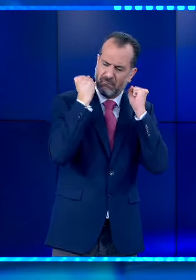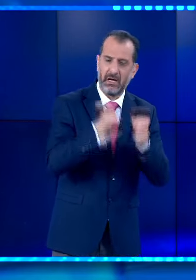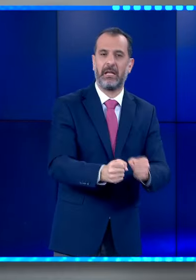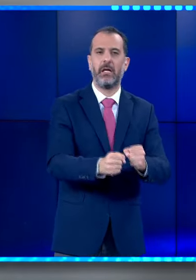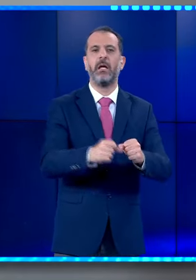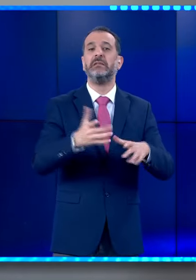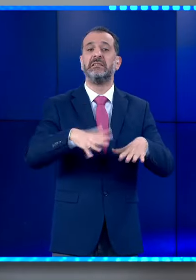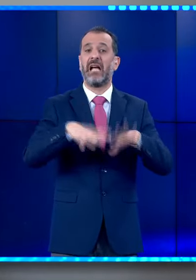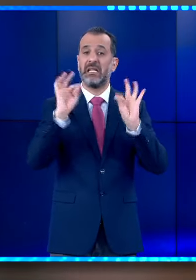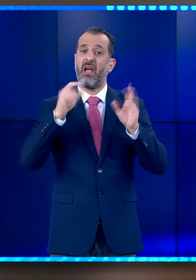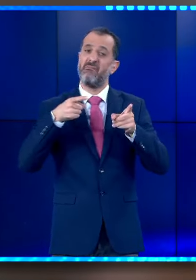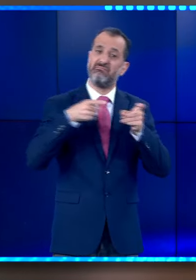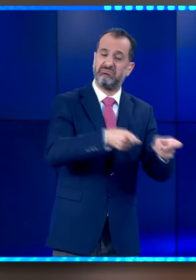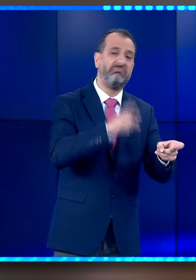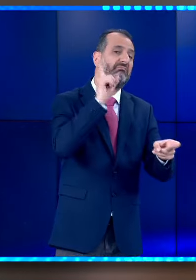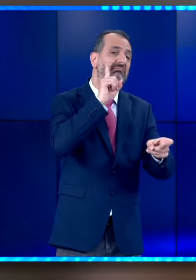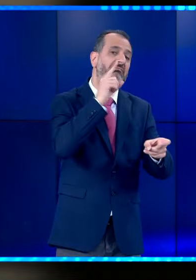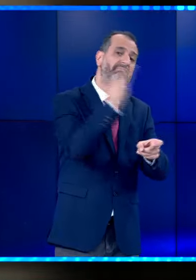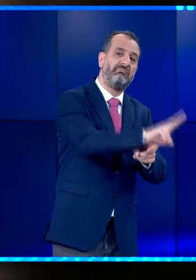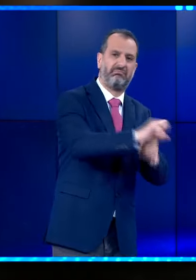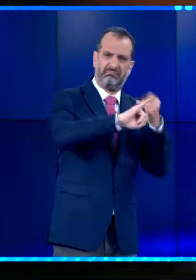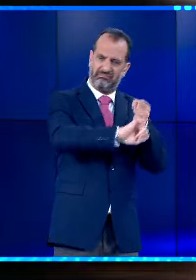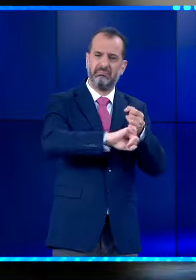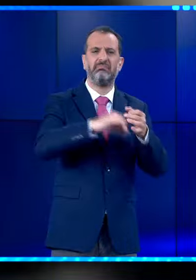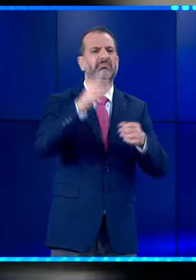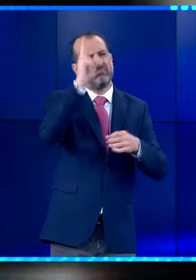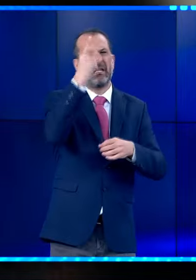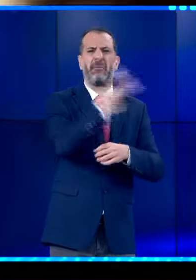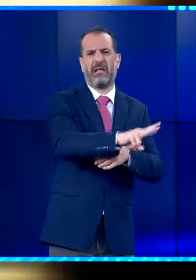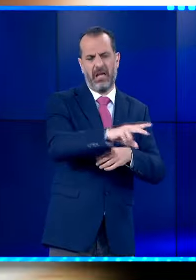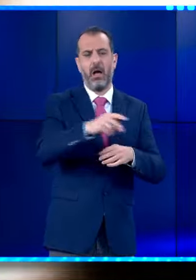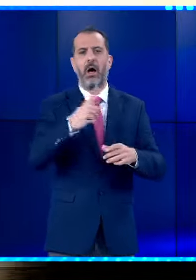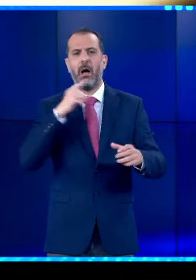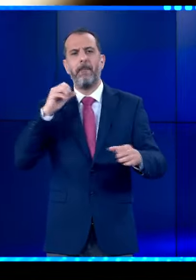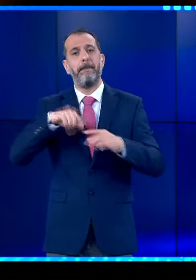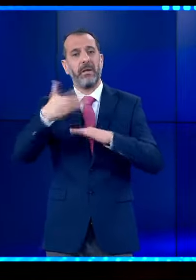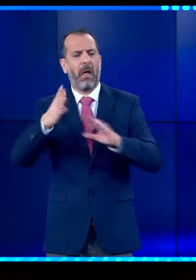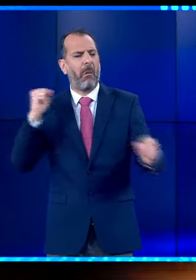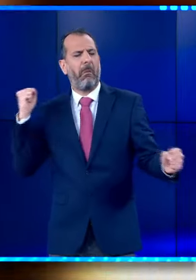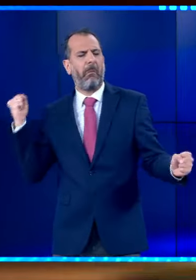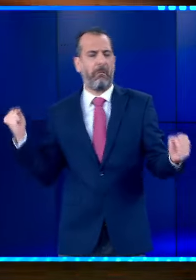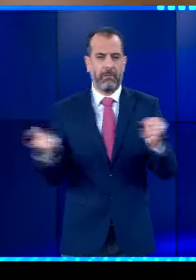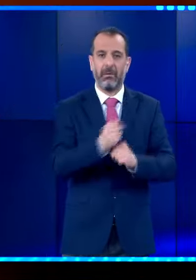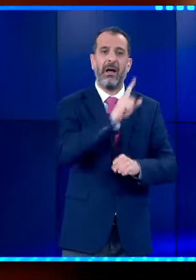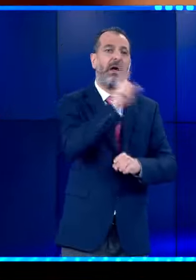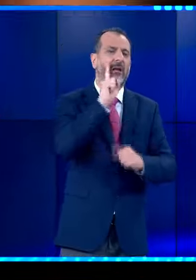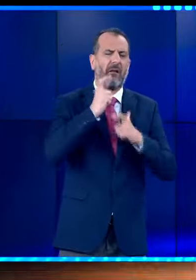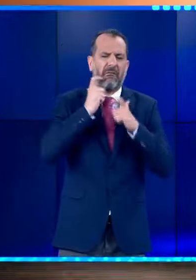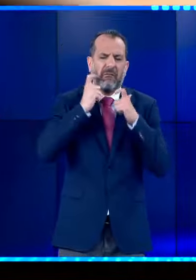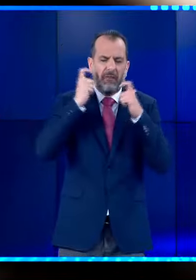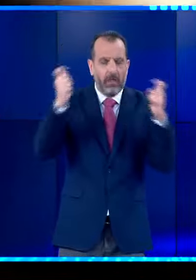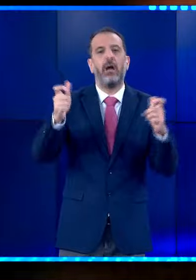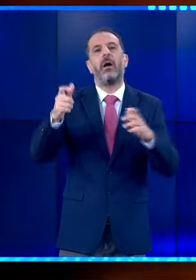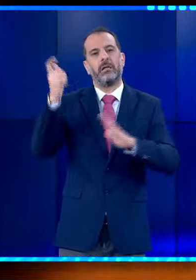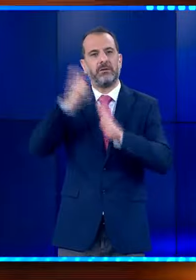αλκοόλ, αρχικά απείλησε και στη συνέχεια χτύπησε με μανία τη Γερμανίδα σύντροφό του. Οι φωνές της γυναίκας ακούστηκαν σε όλο το